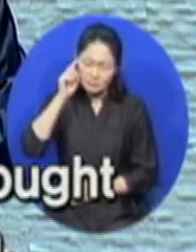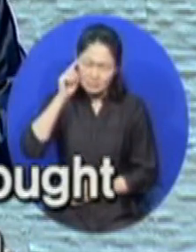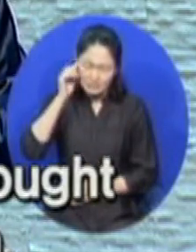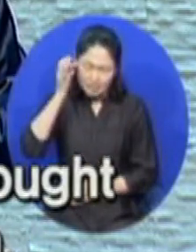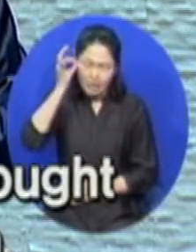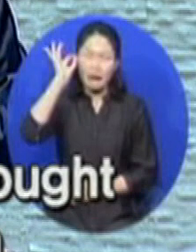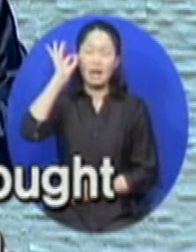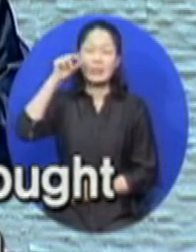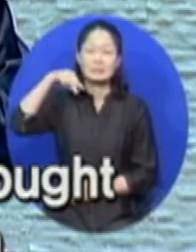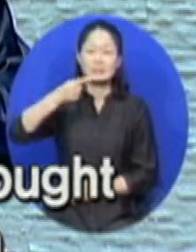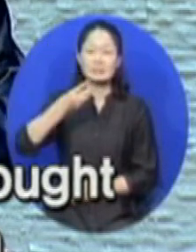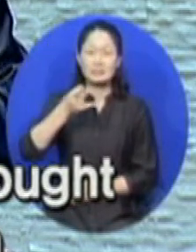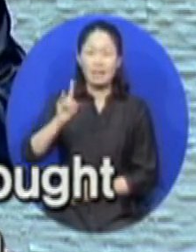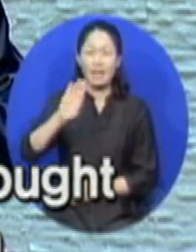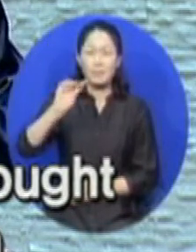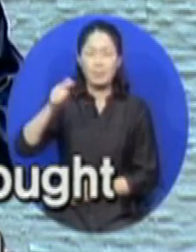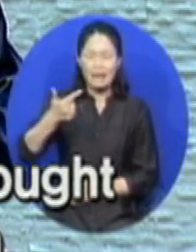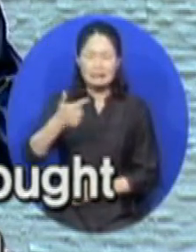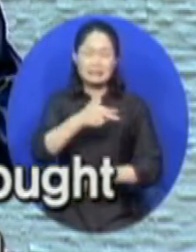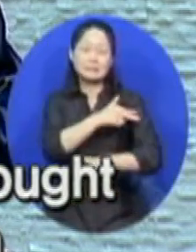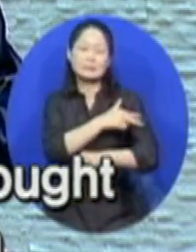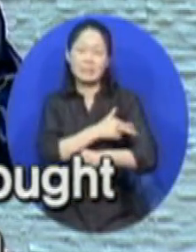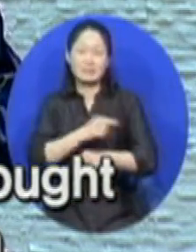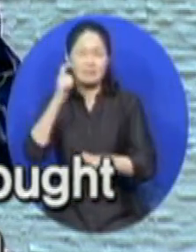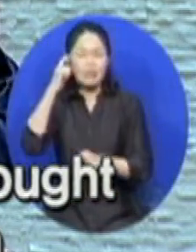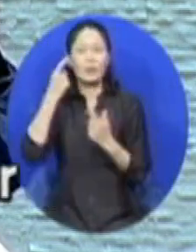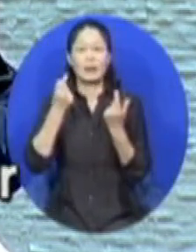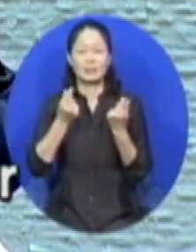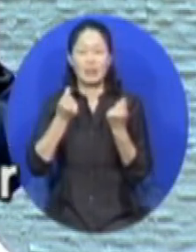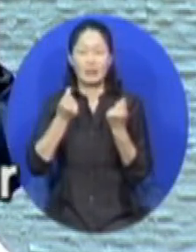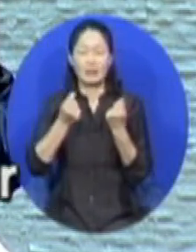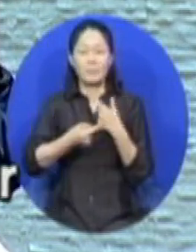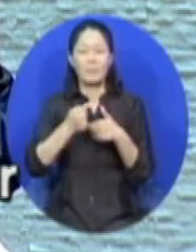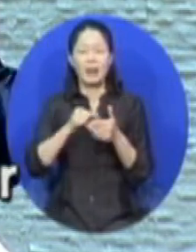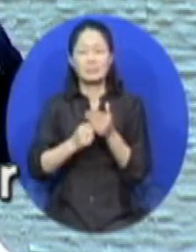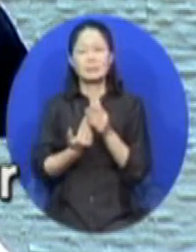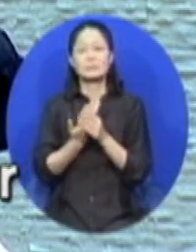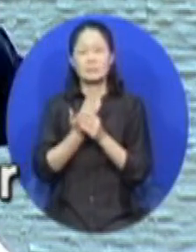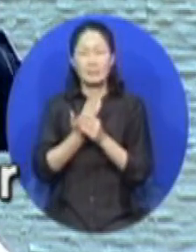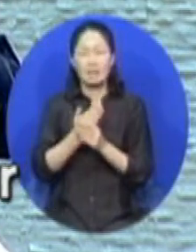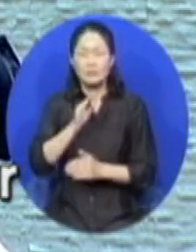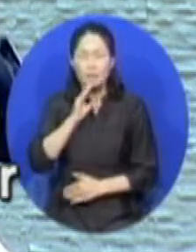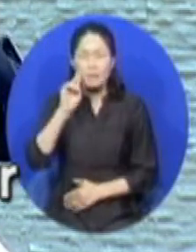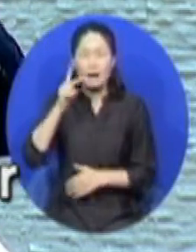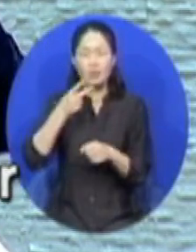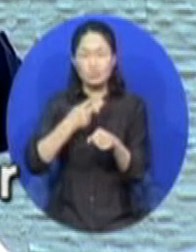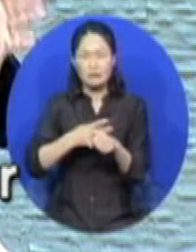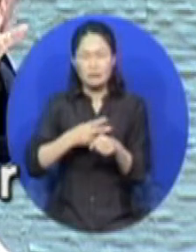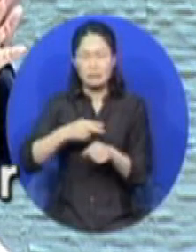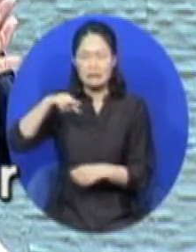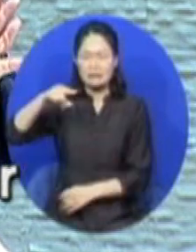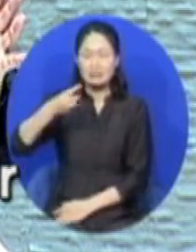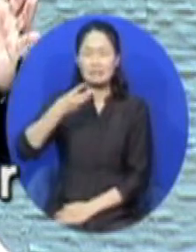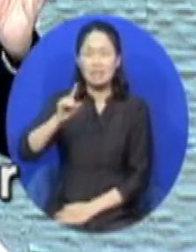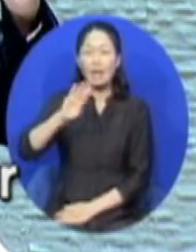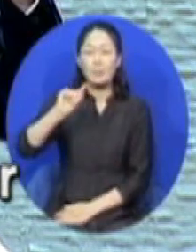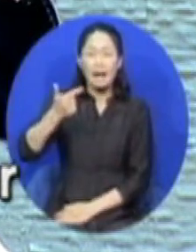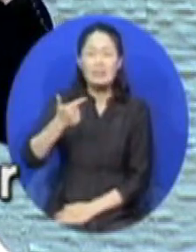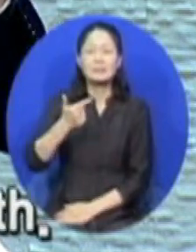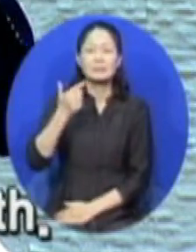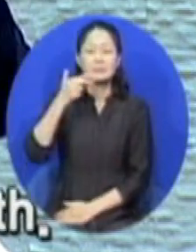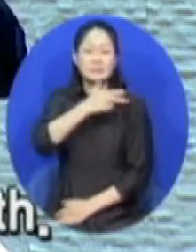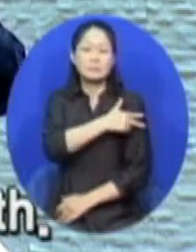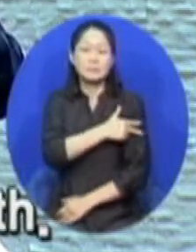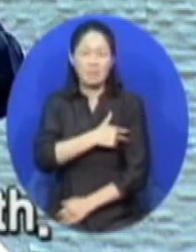모양이구나 이는 마음이 들더라구요 실제로 사도 바울이 바로 스데반 집사를